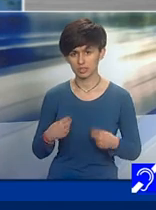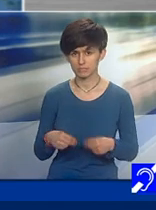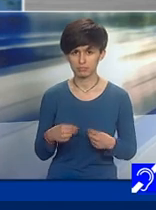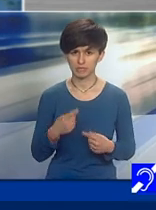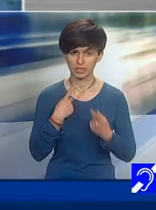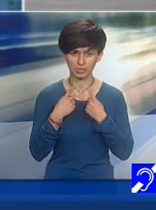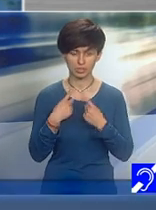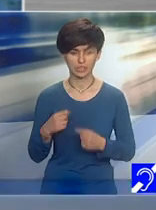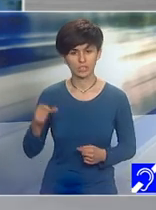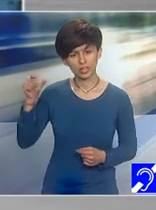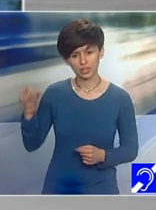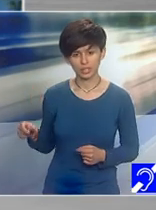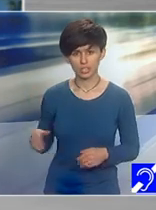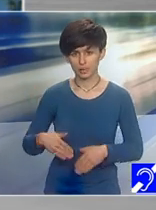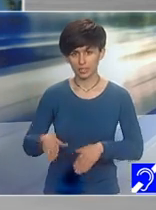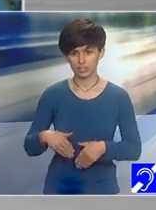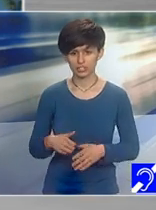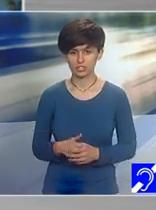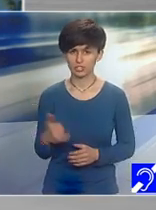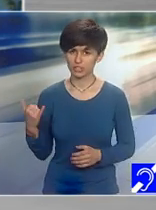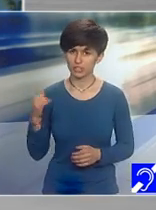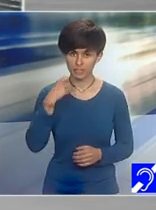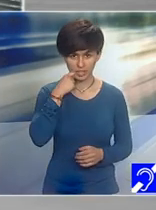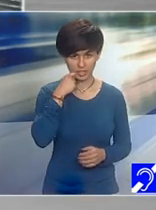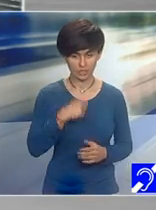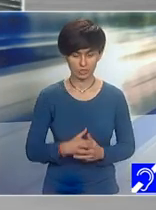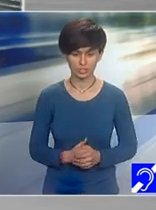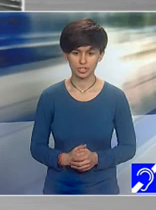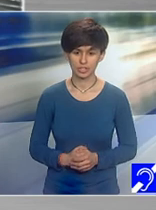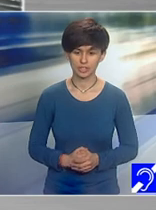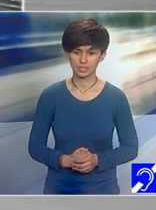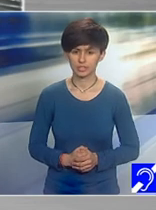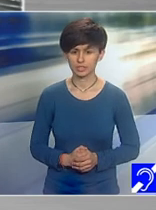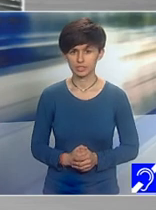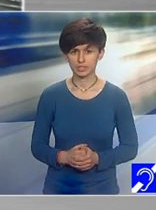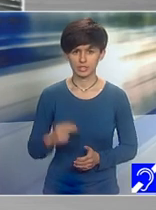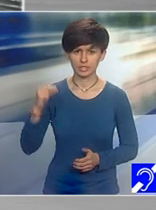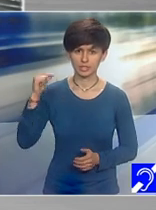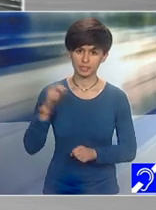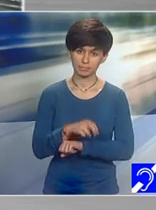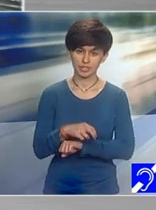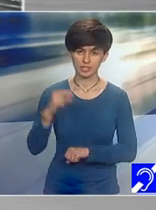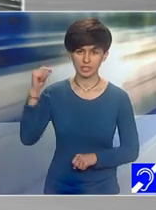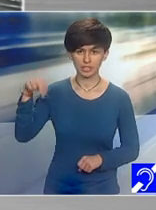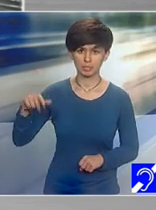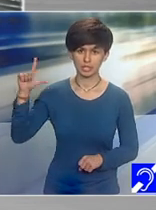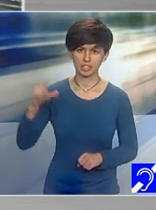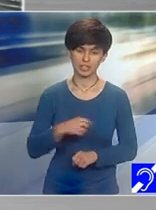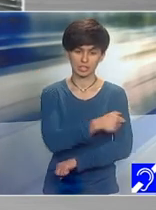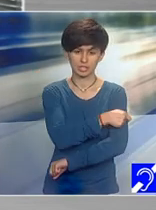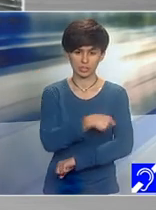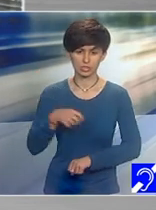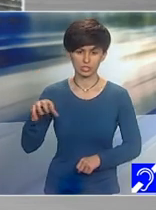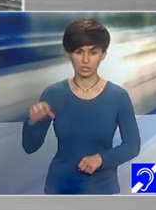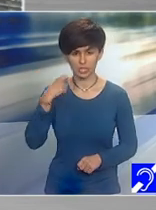august 2014 m-am întors la Cluj. Vă mulțumesc foarte mult, domnul Gheorghe Șurubaru, candidat PNL la Consiliul Local Cluj-Napoca. Da,